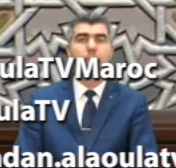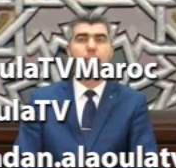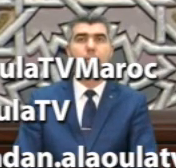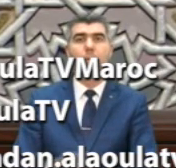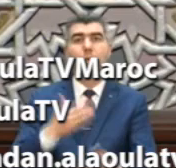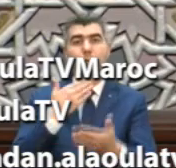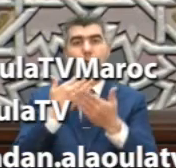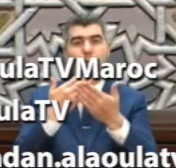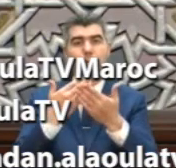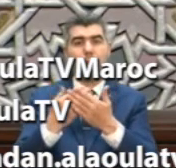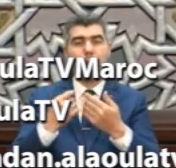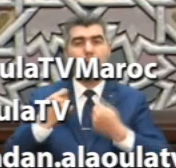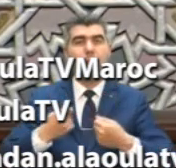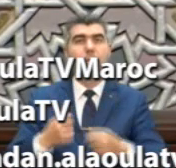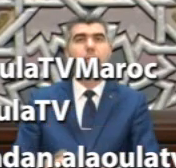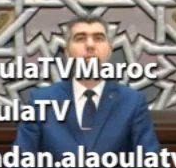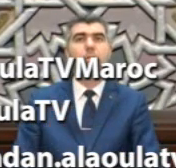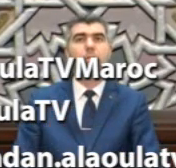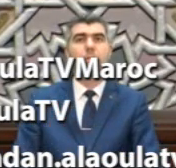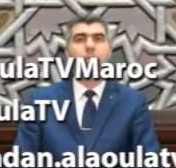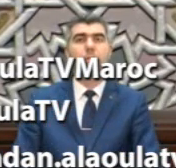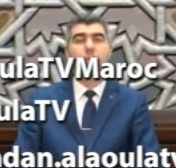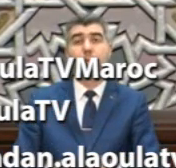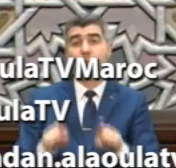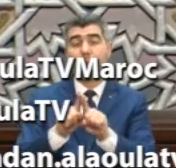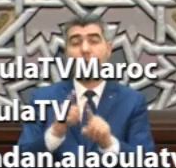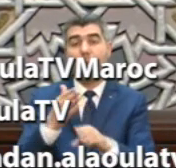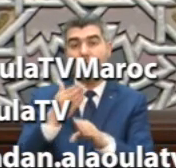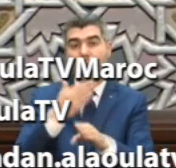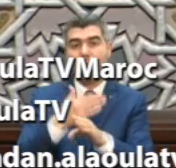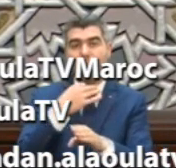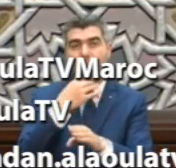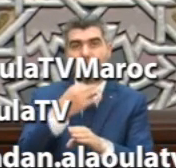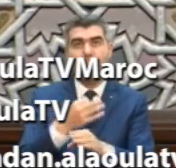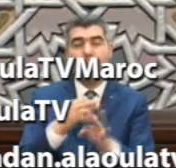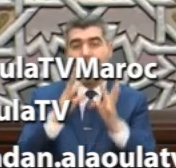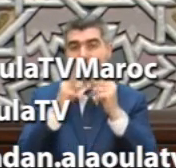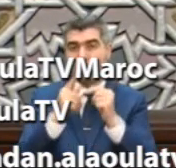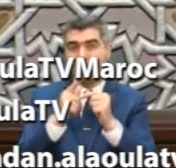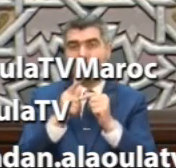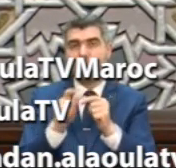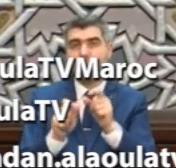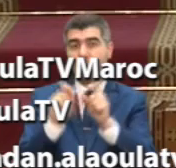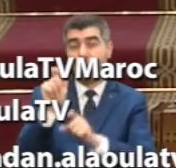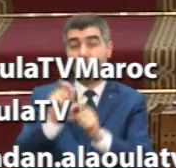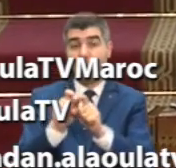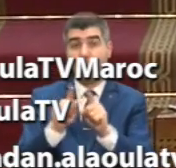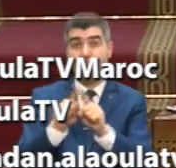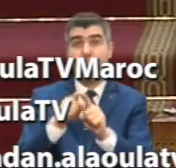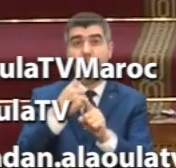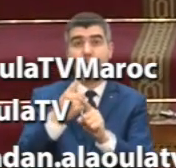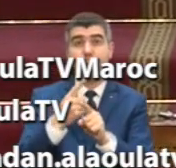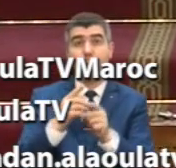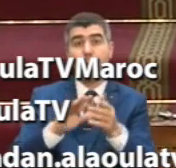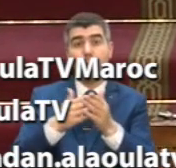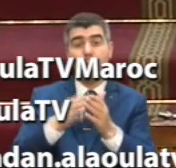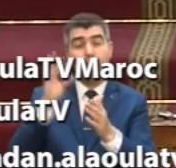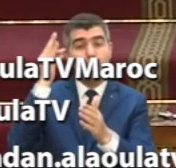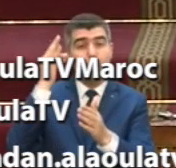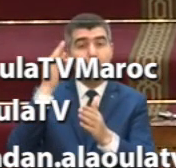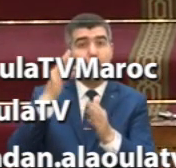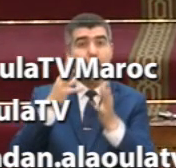شكرا سيدة الرئيسة. عطفا على ما قيل من قبل، الإحصائيات اللي جات في الإحصاء العام للسكان